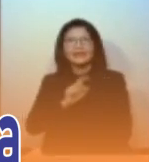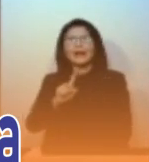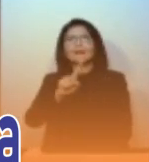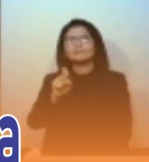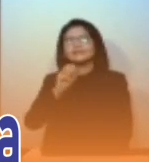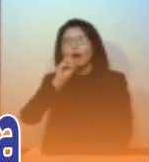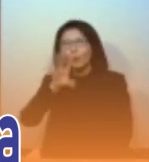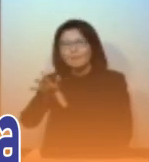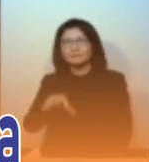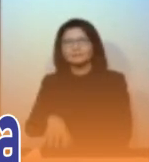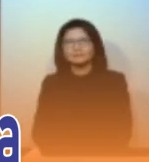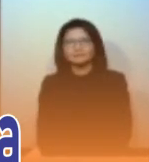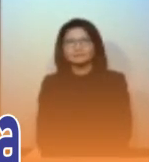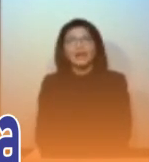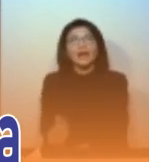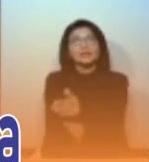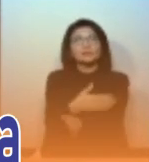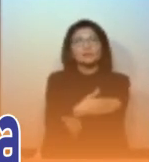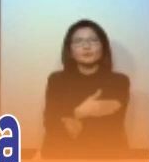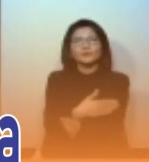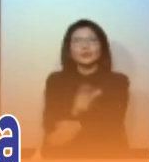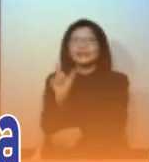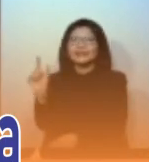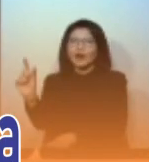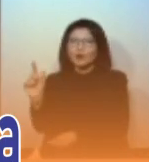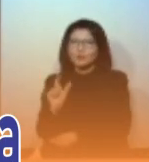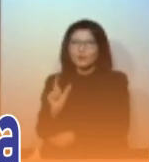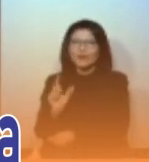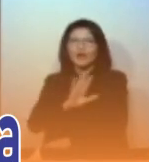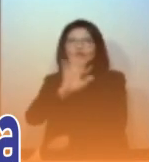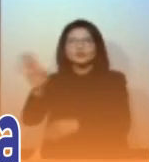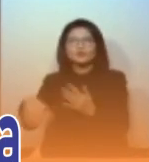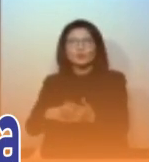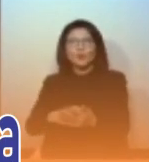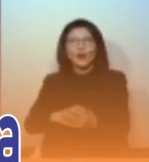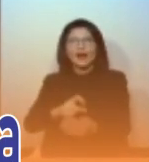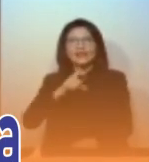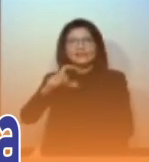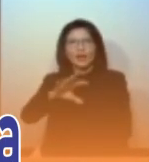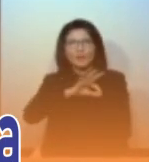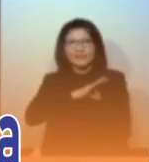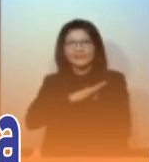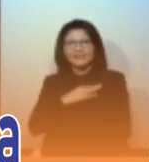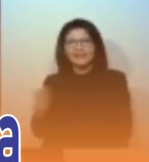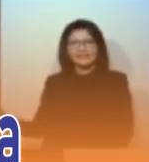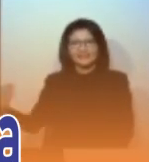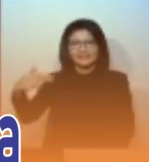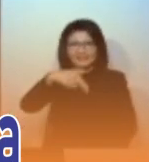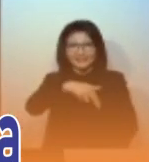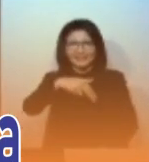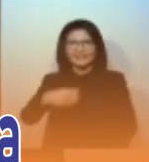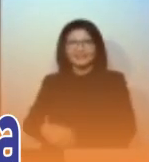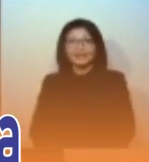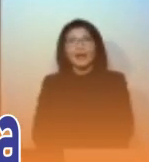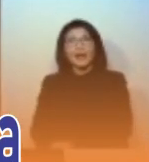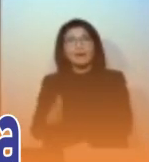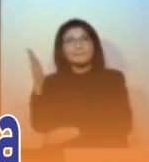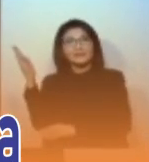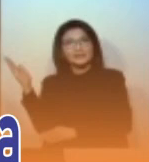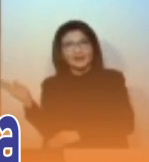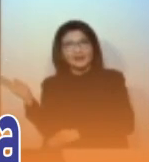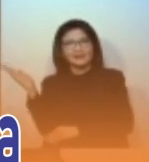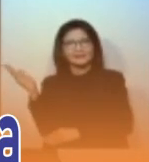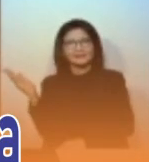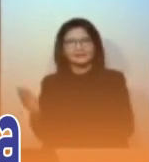menjawab. Sebelumnya kita undang kembali seluruh calon presiden untuk naik ke atas panggung. Kami persilakan Bapak